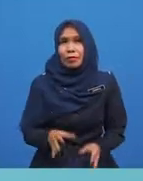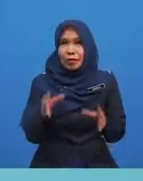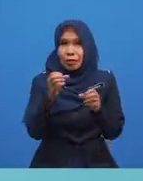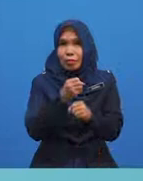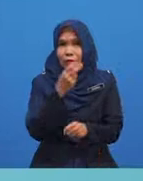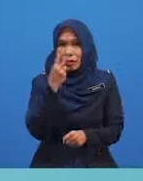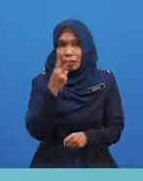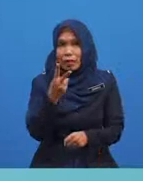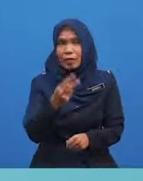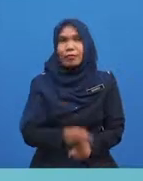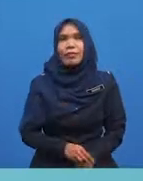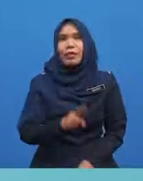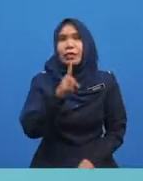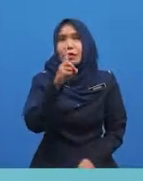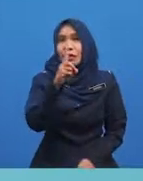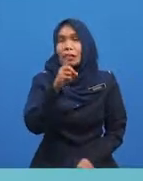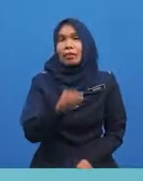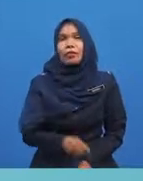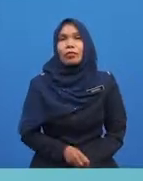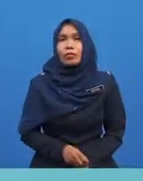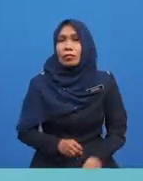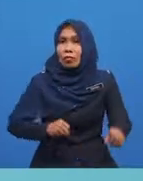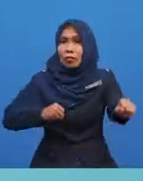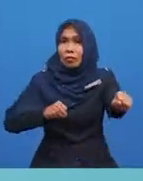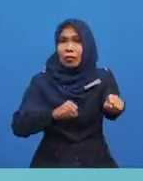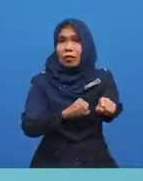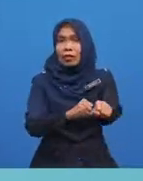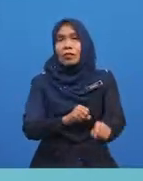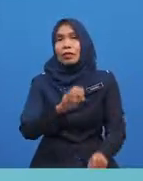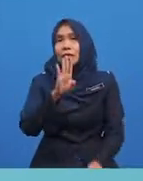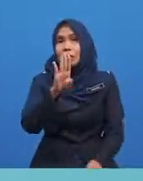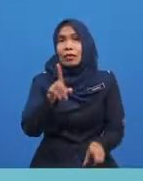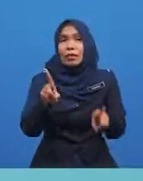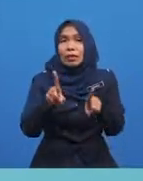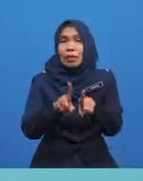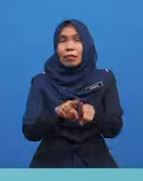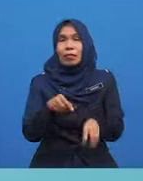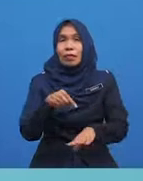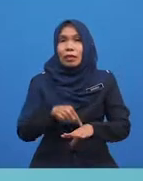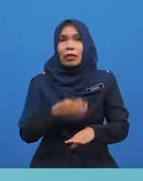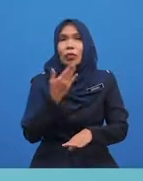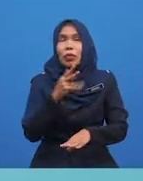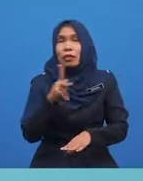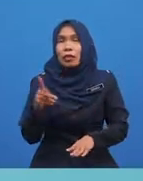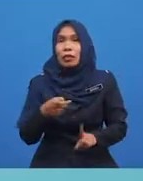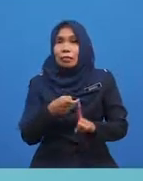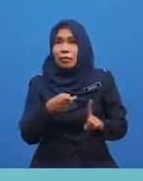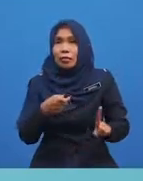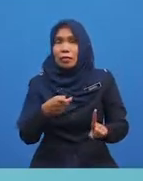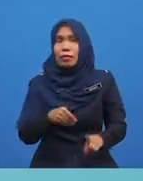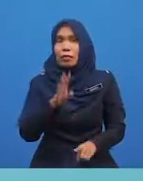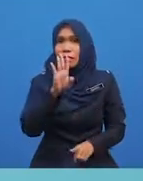lihat 1/4 sama diwarnakan daripada 4/4